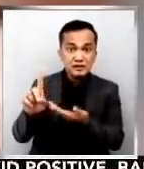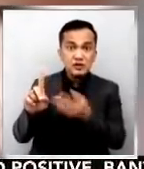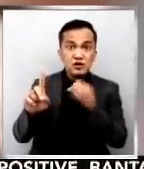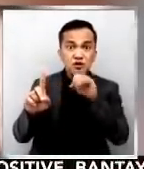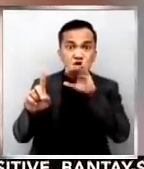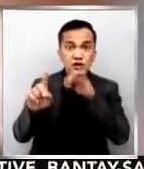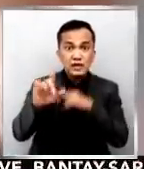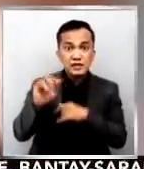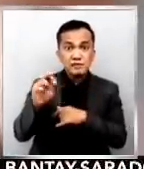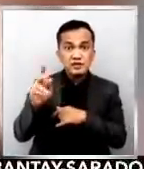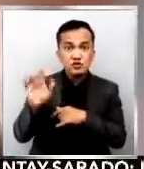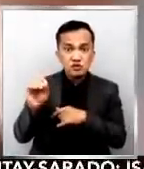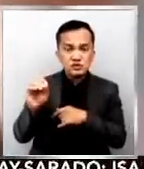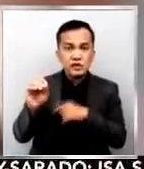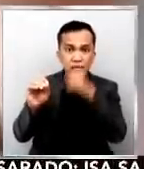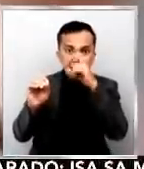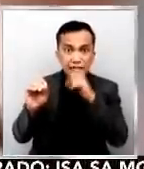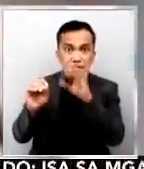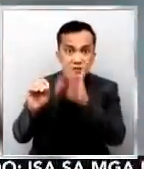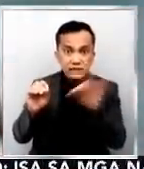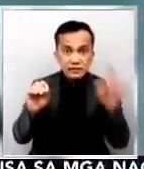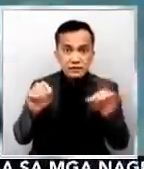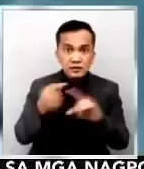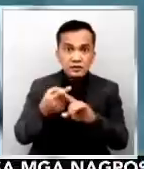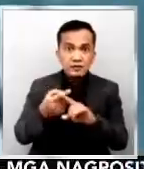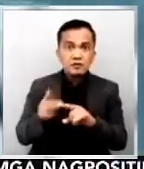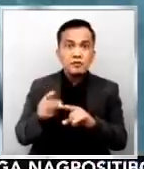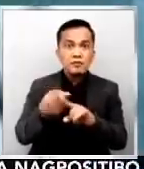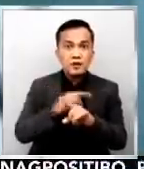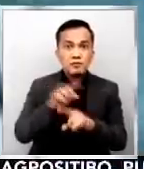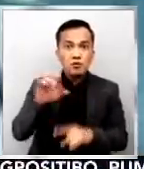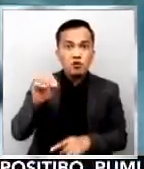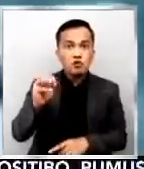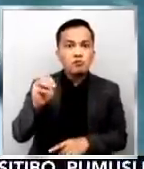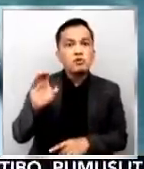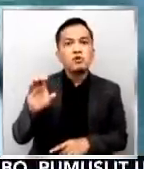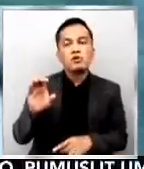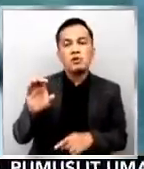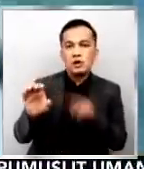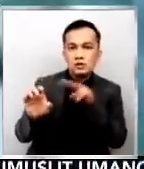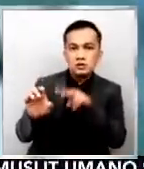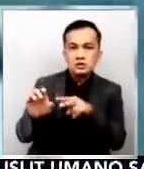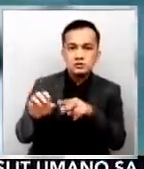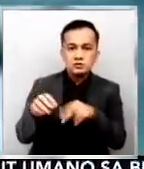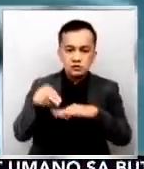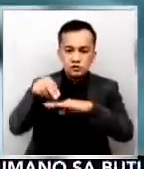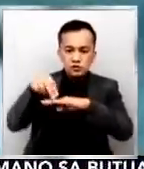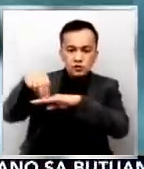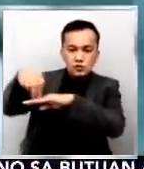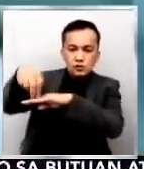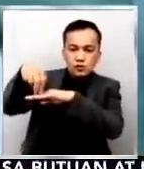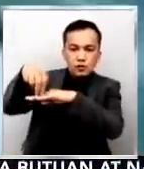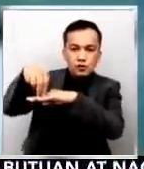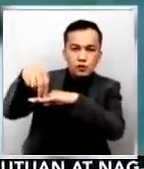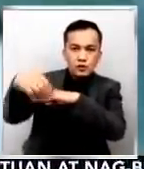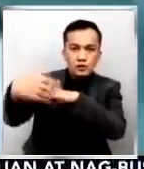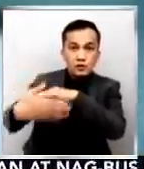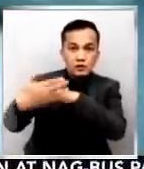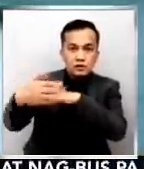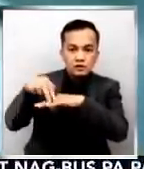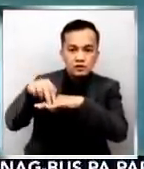88 years old, ng Canadjeng Ormoc City. Makikitang nasa gilid ng dagat, magkukrus at